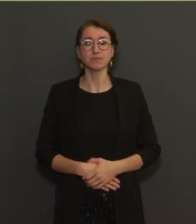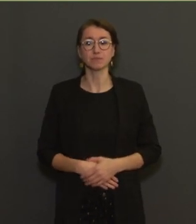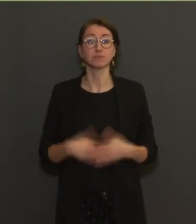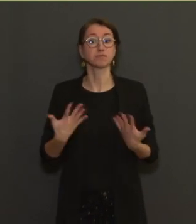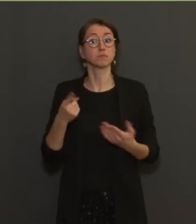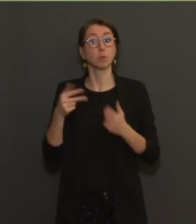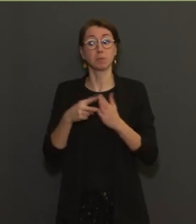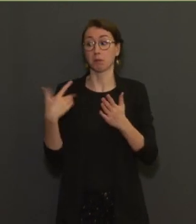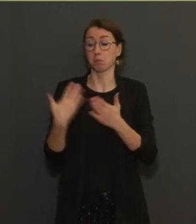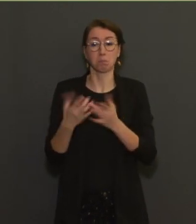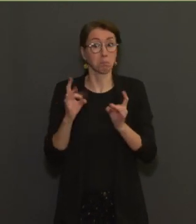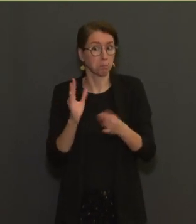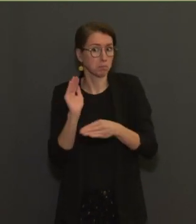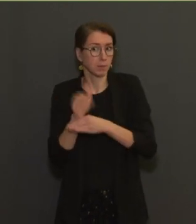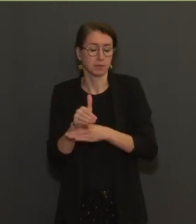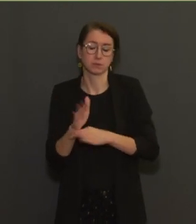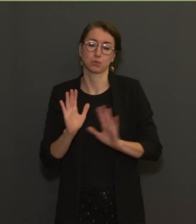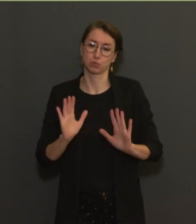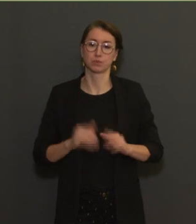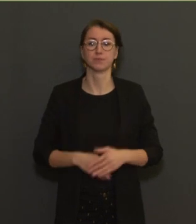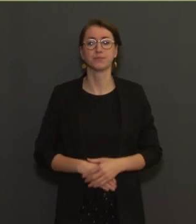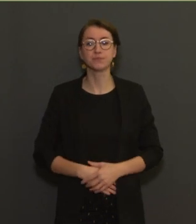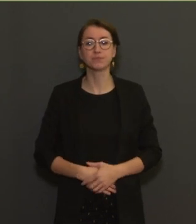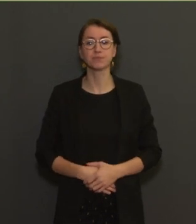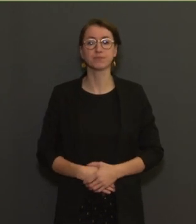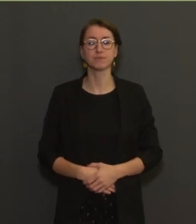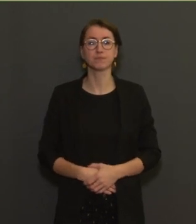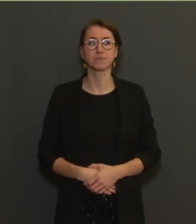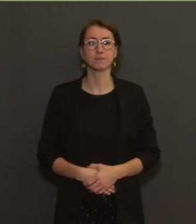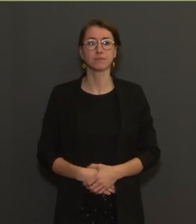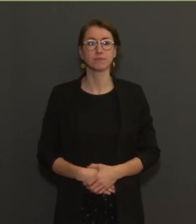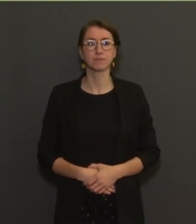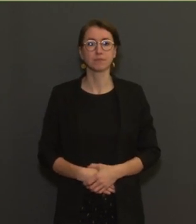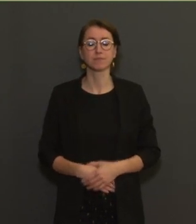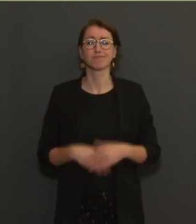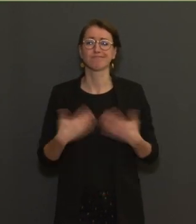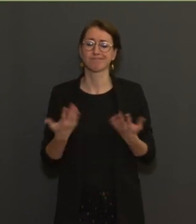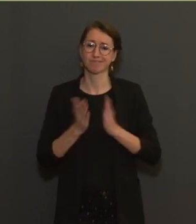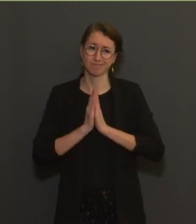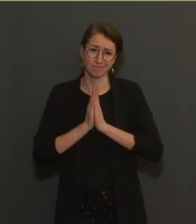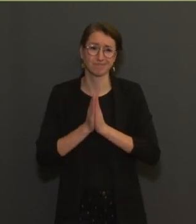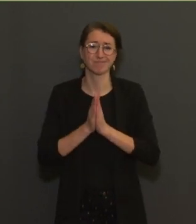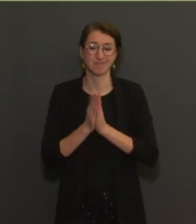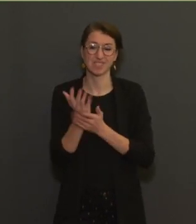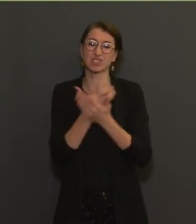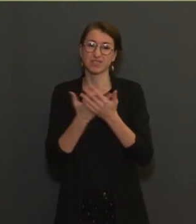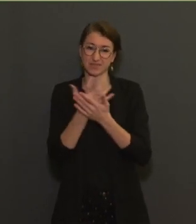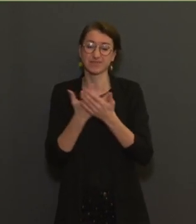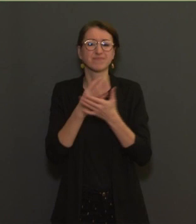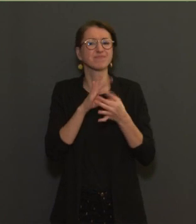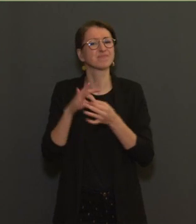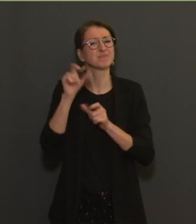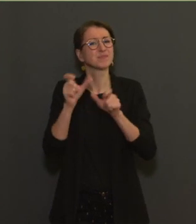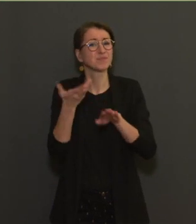Enfin, du côté des décès, on vous l'a annoncé d'emblée, les chiffres continuent malheureusement à augmenter et on sait que c'est classiquement le cas puisqu'il y a